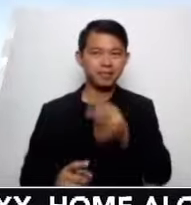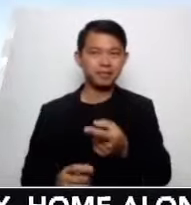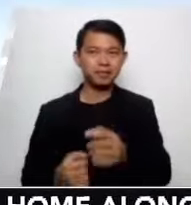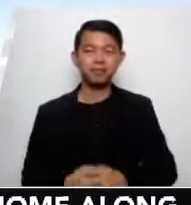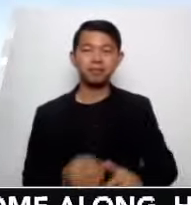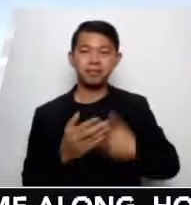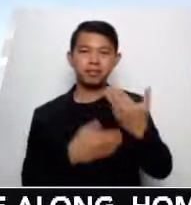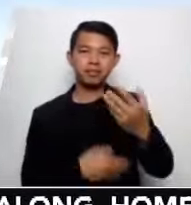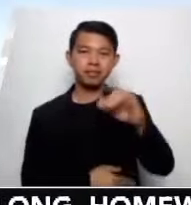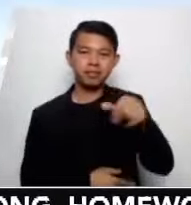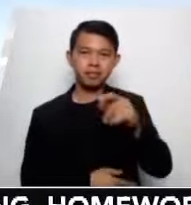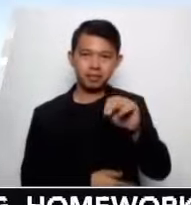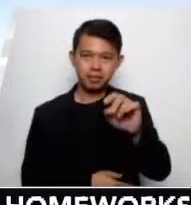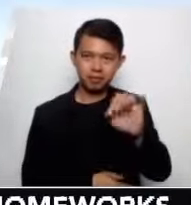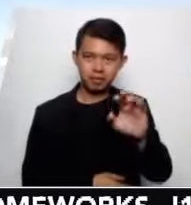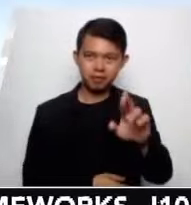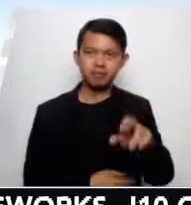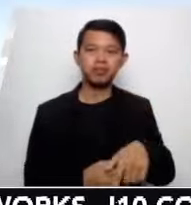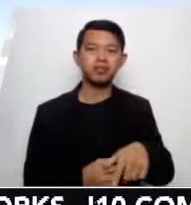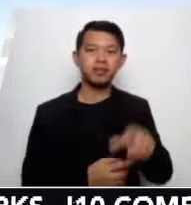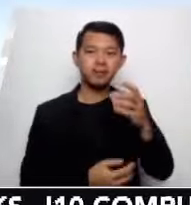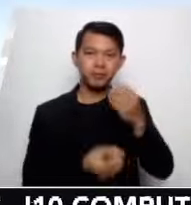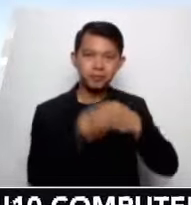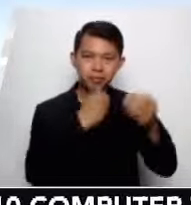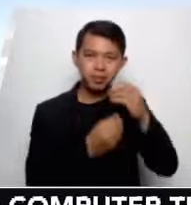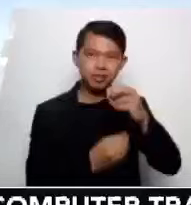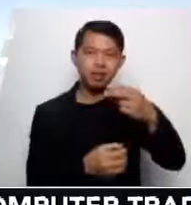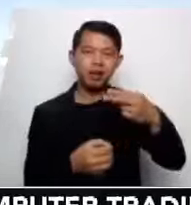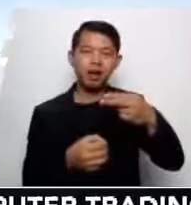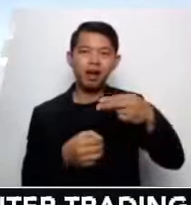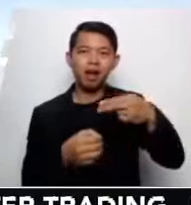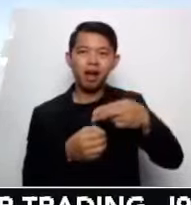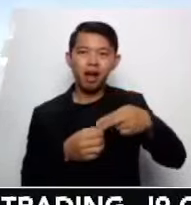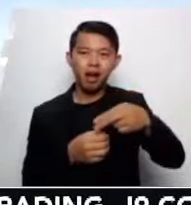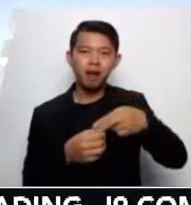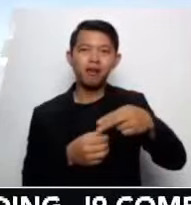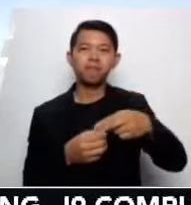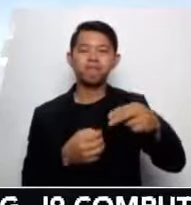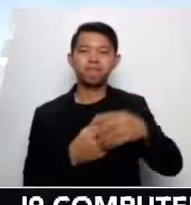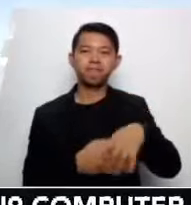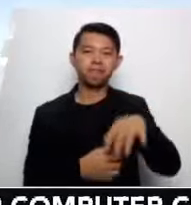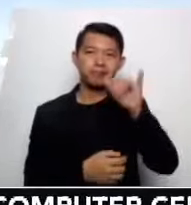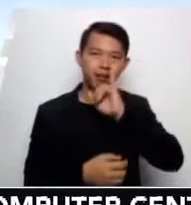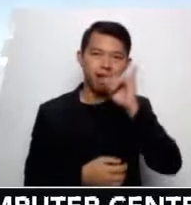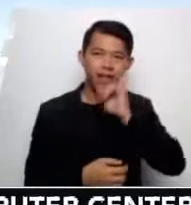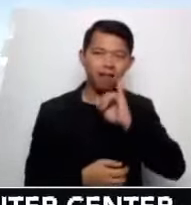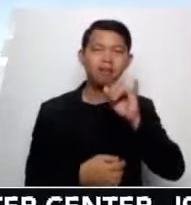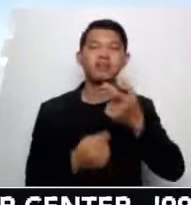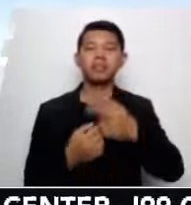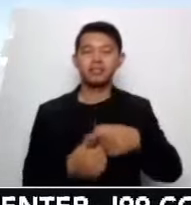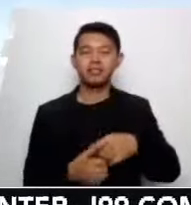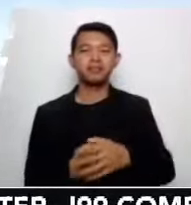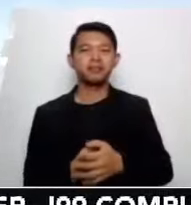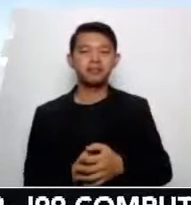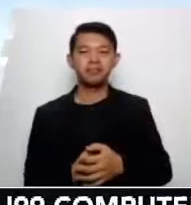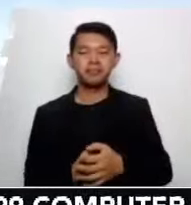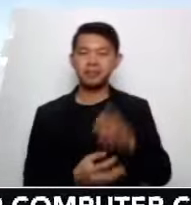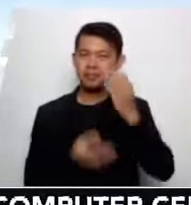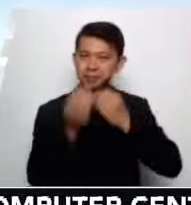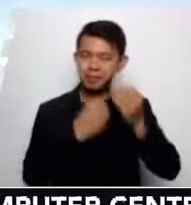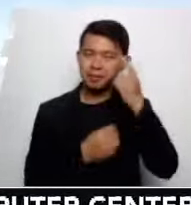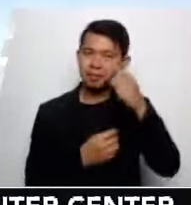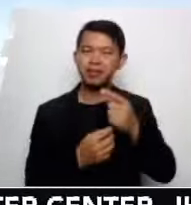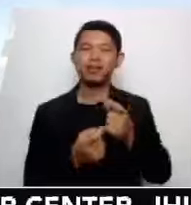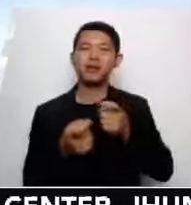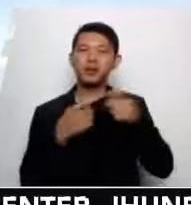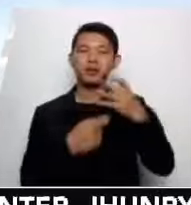Gulmatico, pagkain ng halo-halo, ice cream at mais konyelo ang paraan niya para ma-beat ang heat. Mga kapuso, makisali